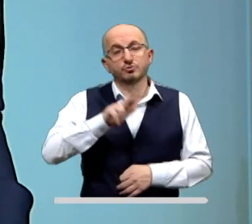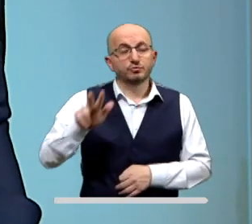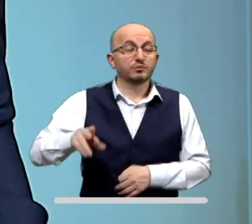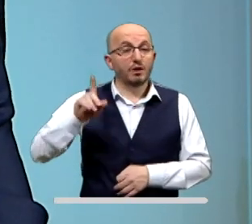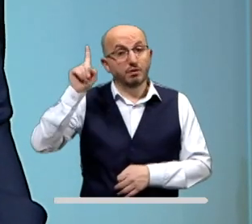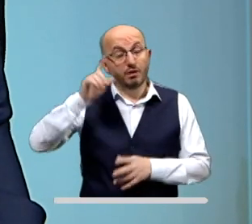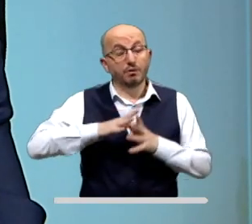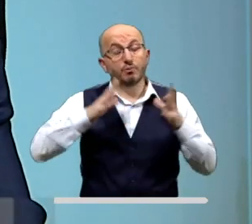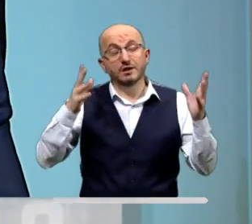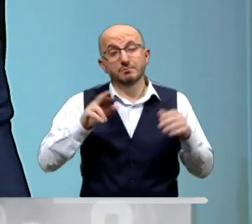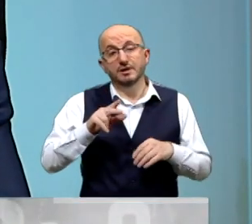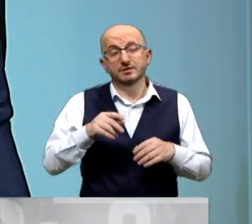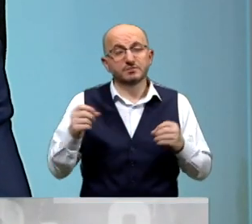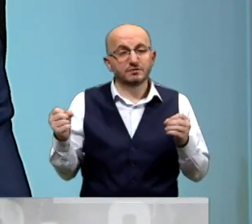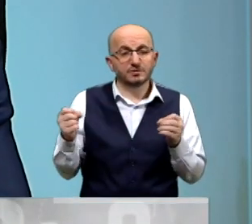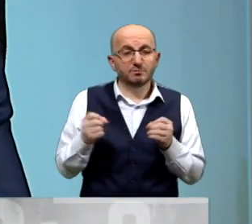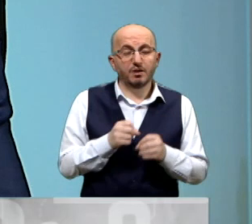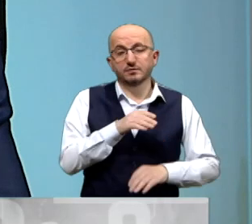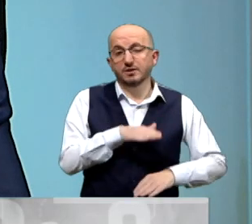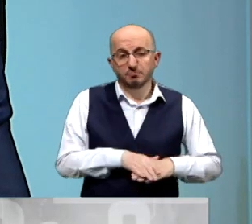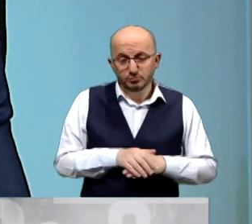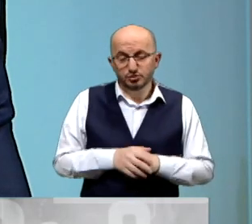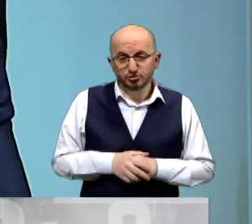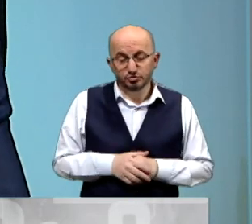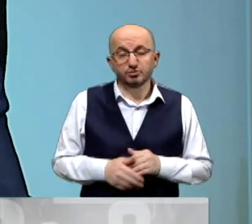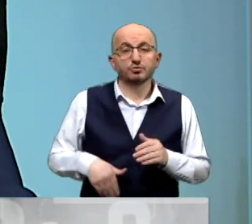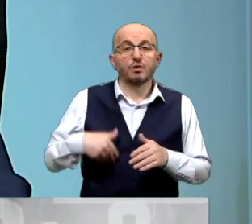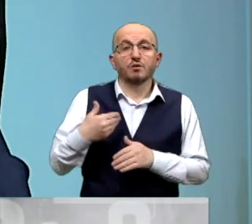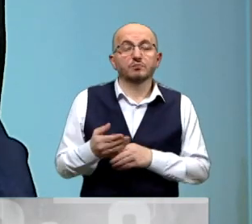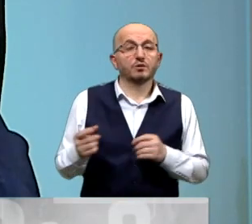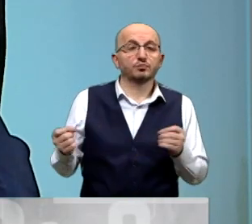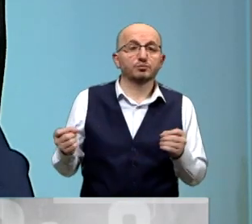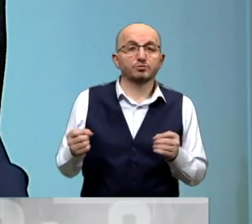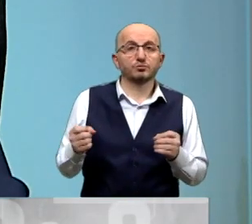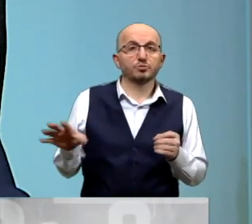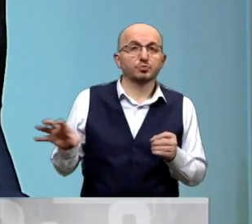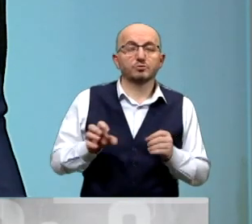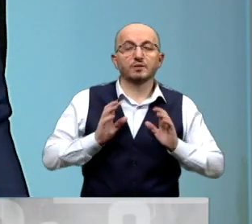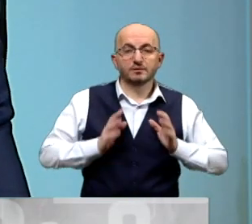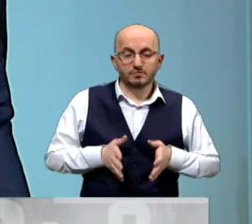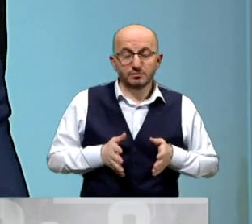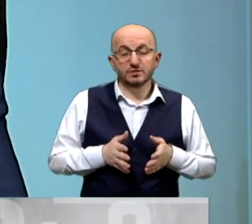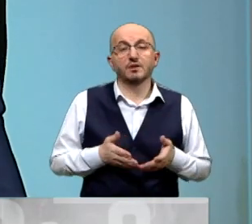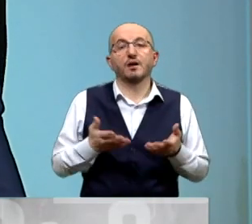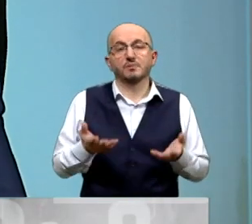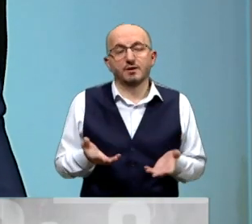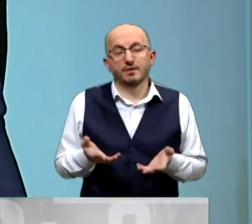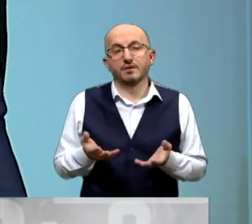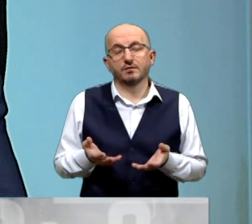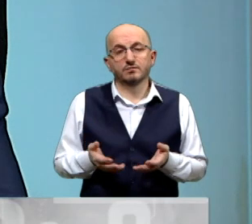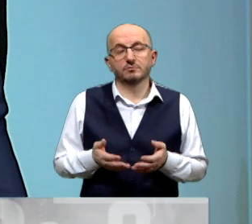defa da Allahu ekber gibi Tesbihatı yapmış sonra sünnetleri kılmış ama